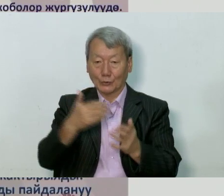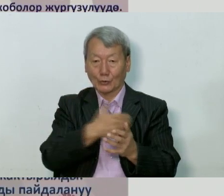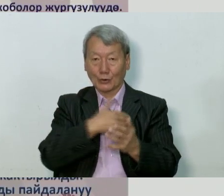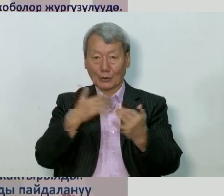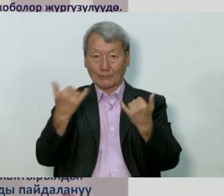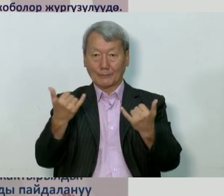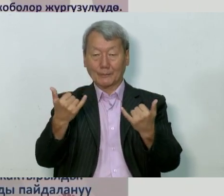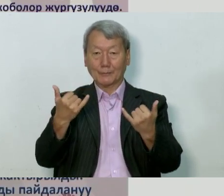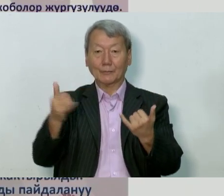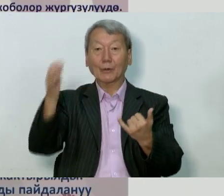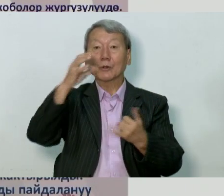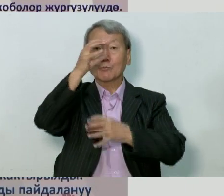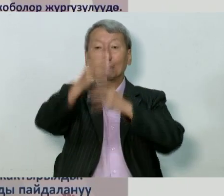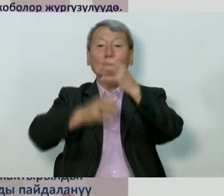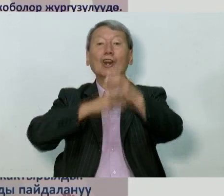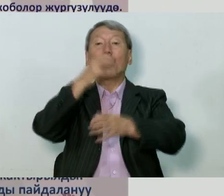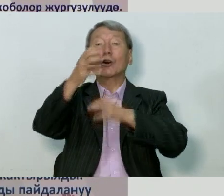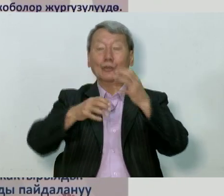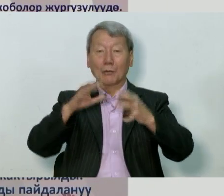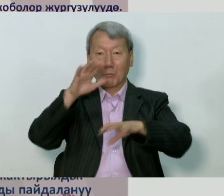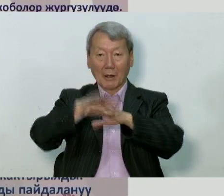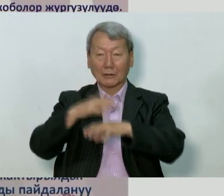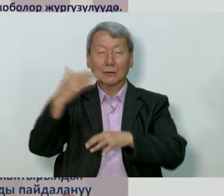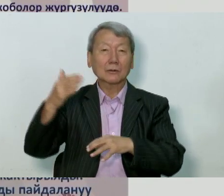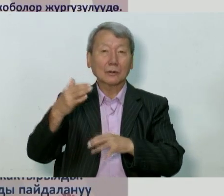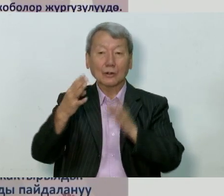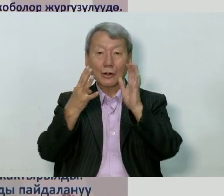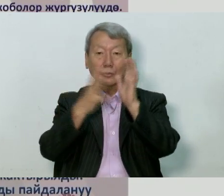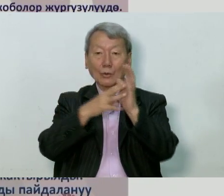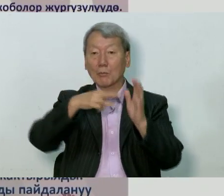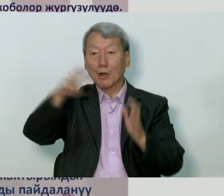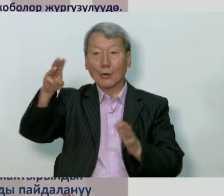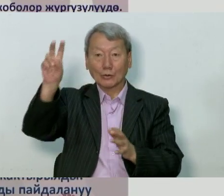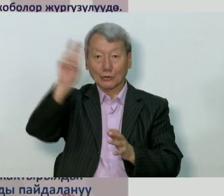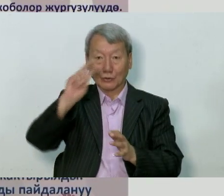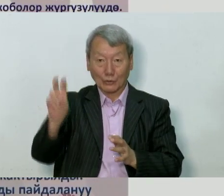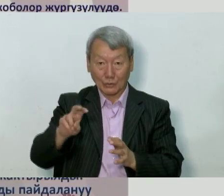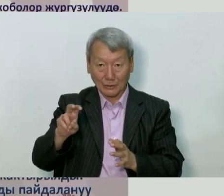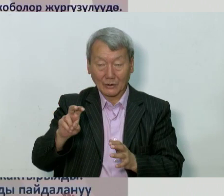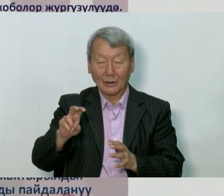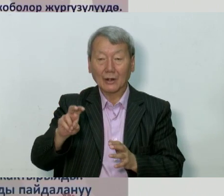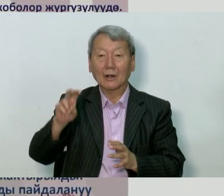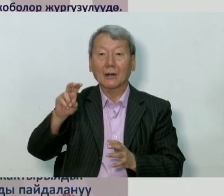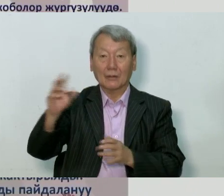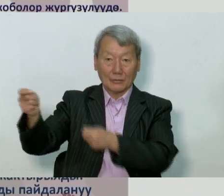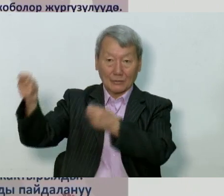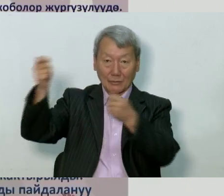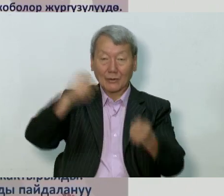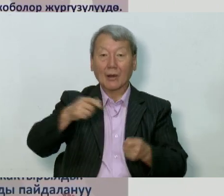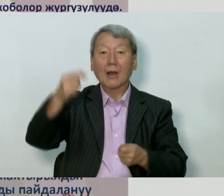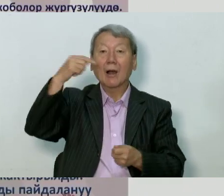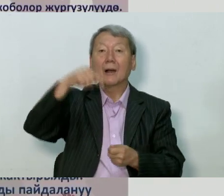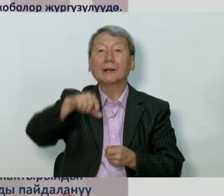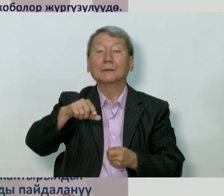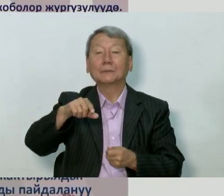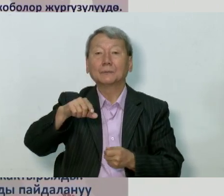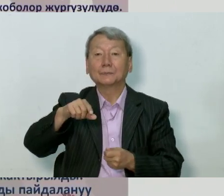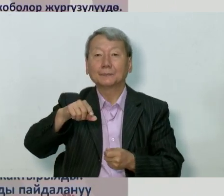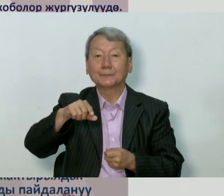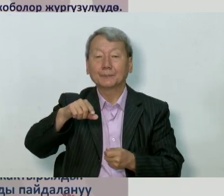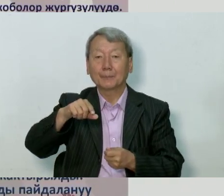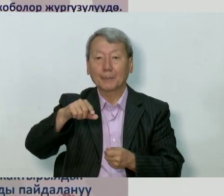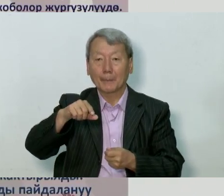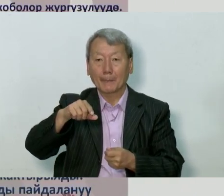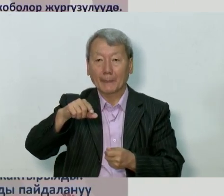бул дүйнөлүк банктын жалпы суммасы 9 миллион АКШ доллар түзгөн жаратылыш кырсыктарына